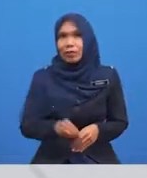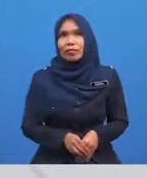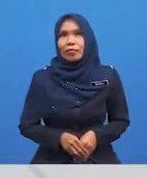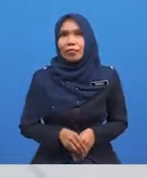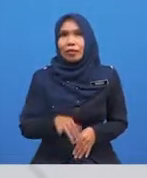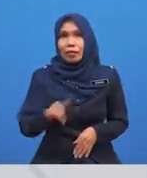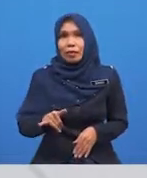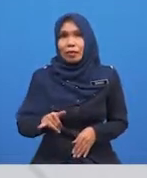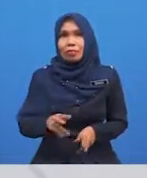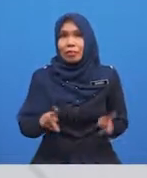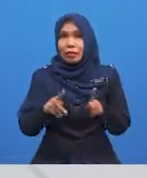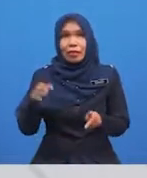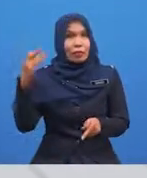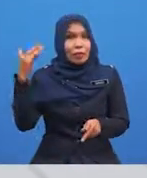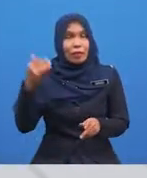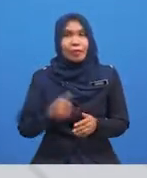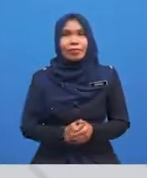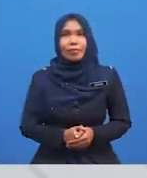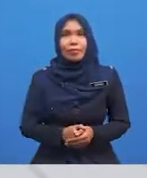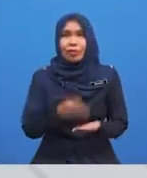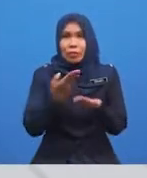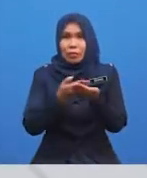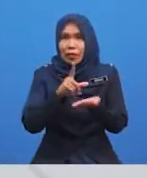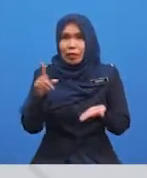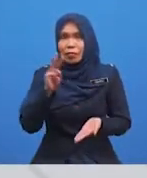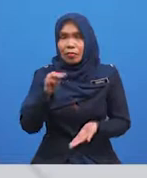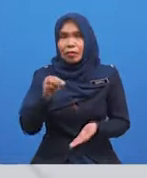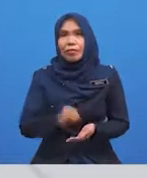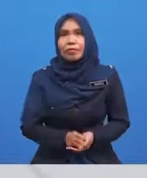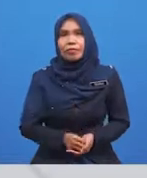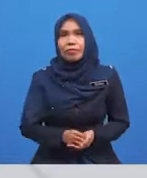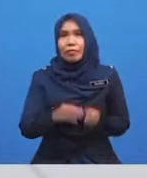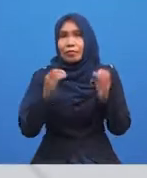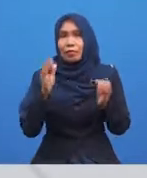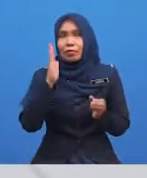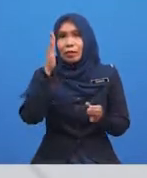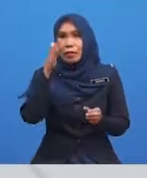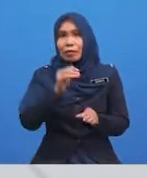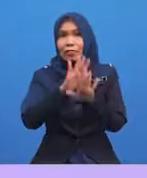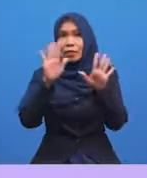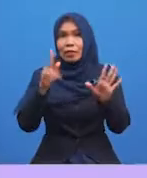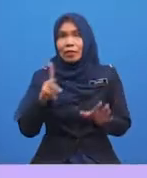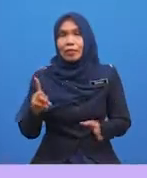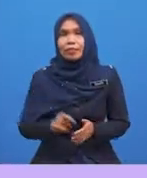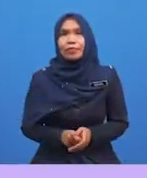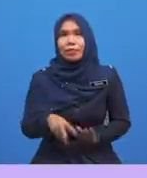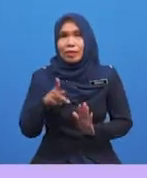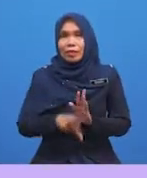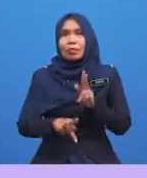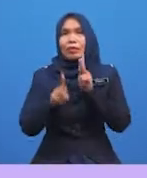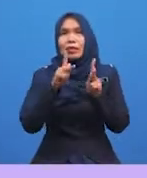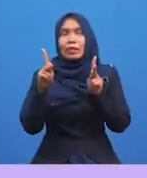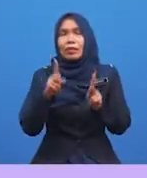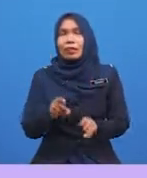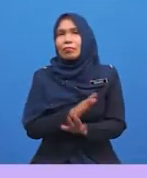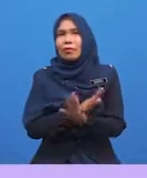yang tidak pernah mendengar. Baiklah murid-murid, cikgu akan terangkan. Perkataan tidak